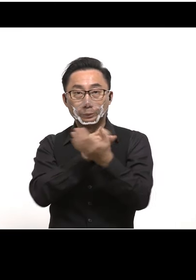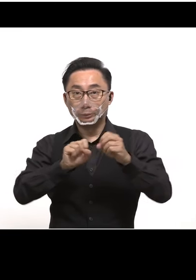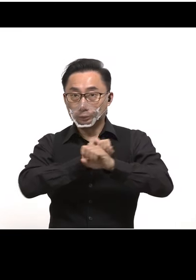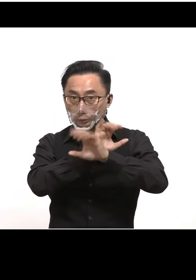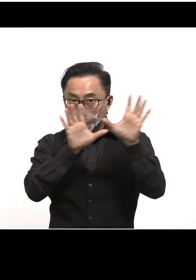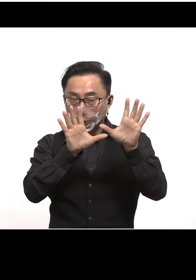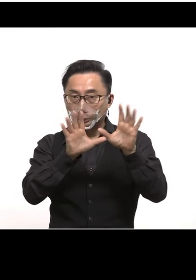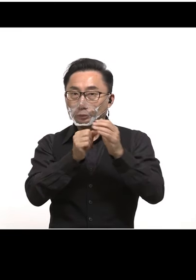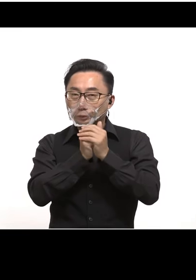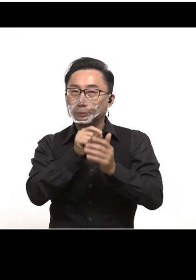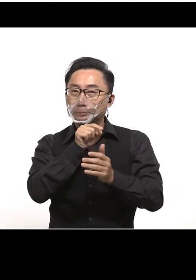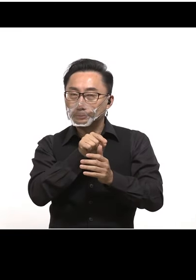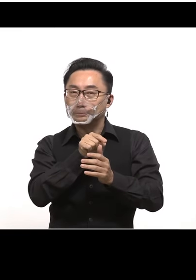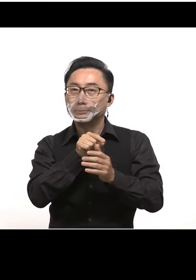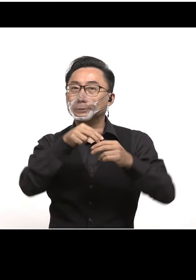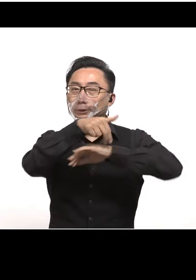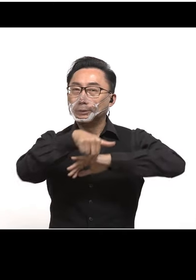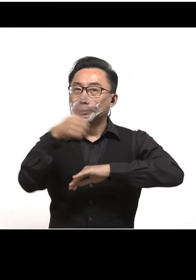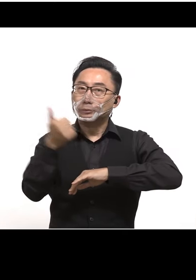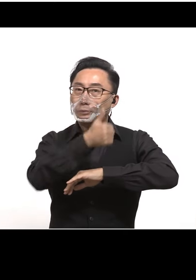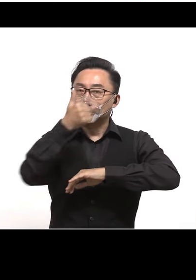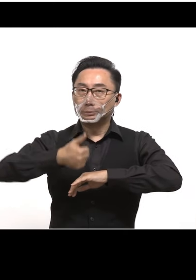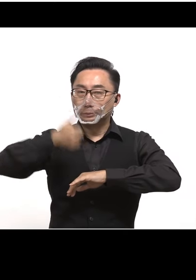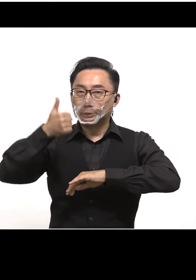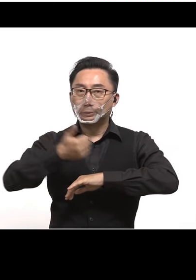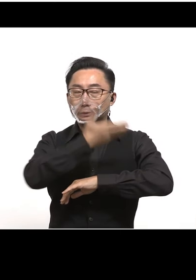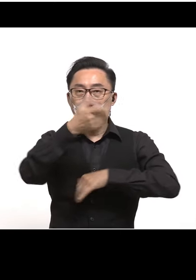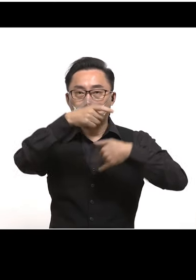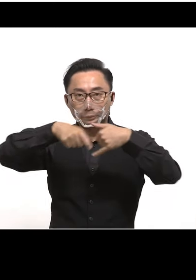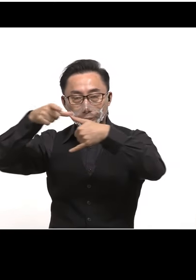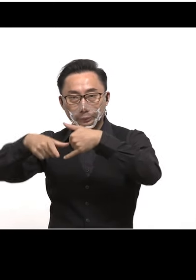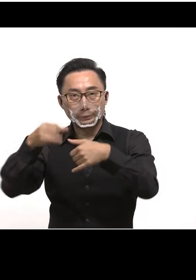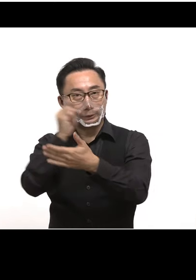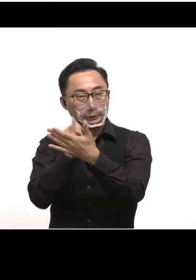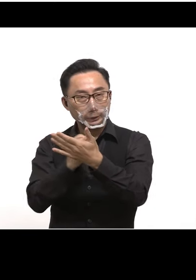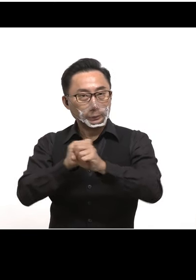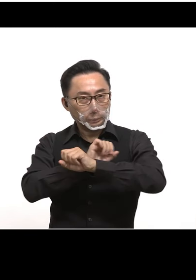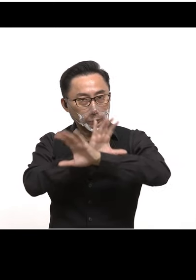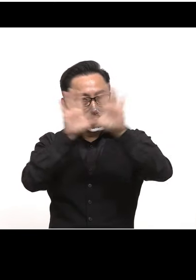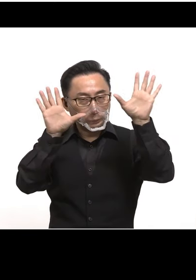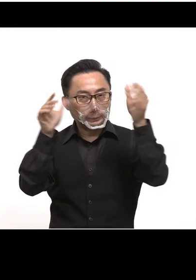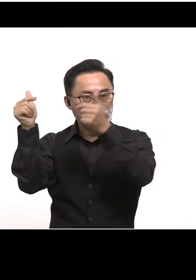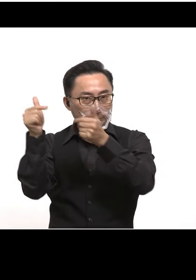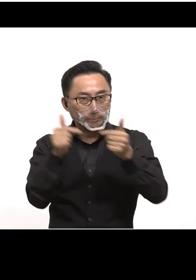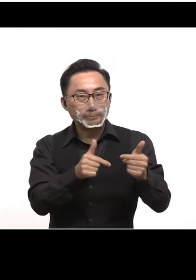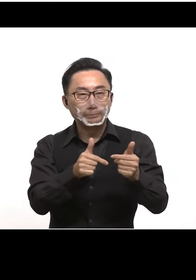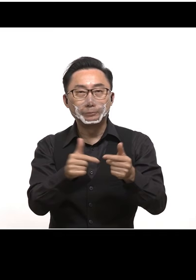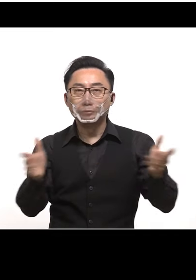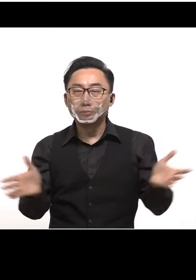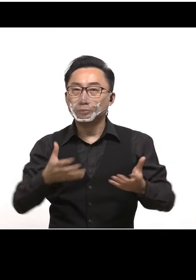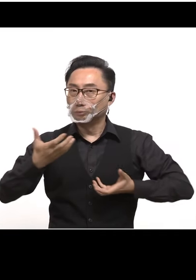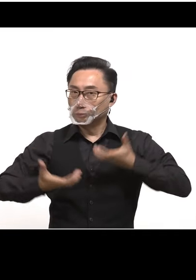願今年的無限量圓滿成功，各位表演者在藝壇上繼續發光發亮，鼓舞人